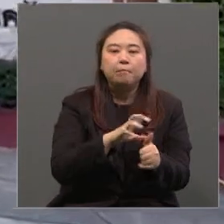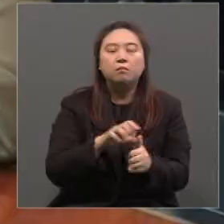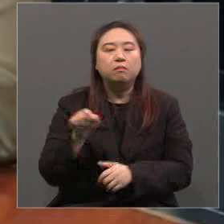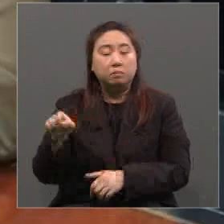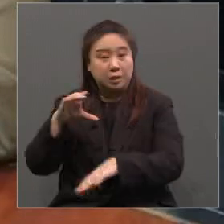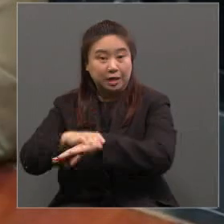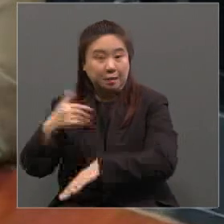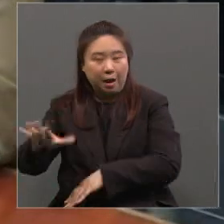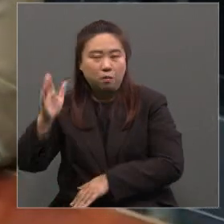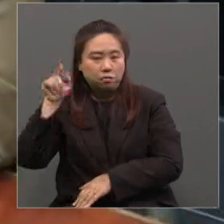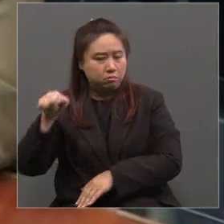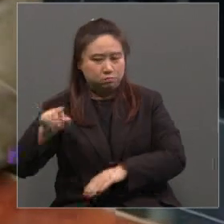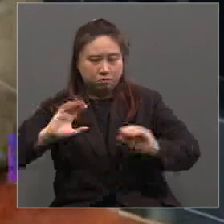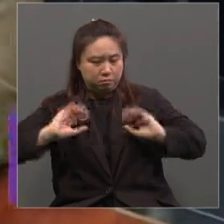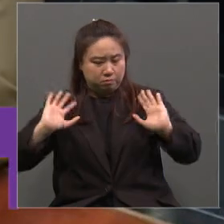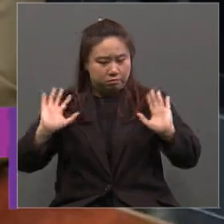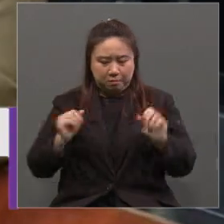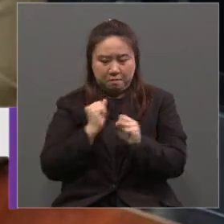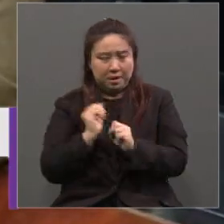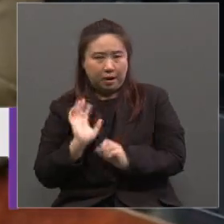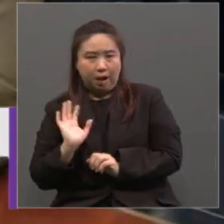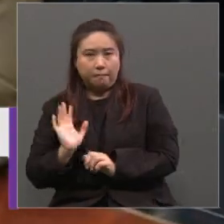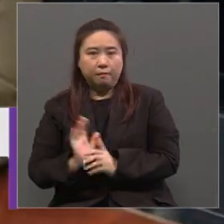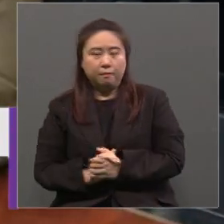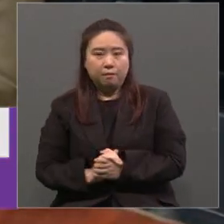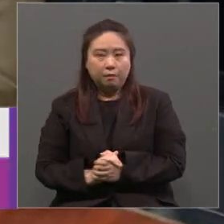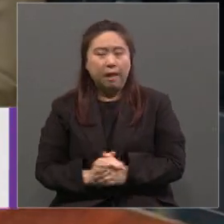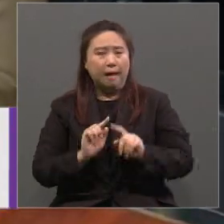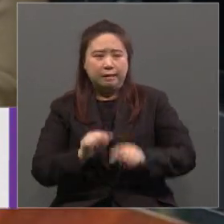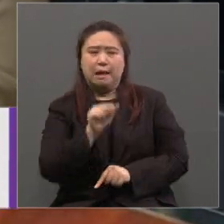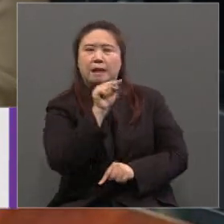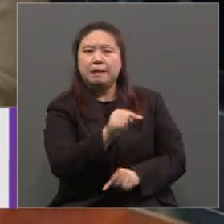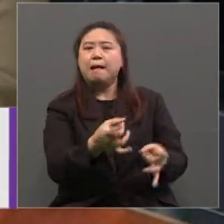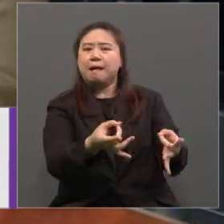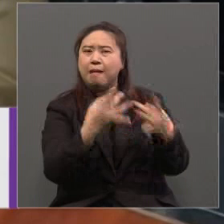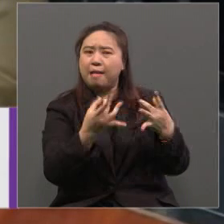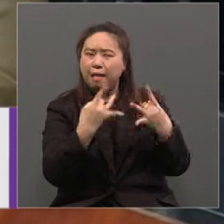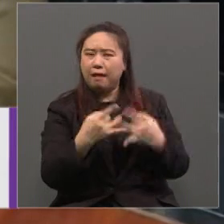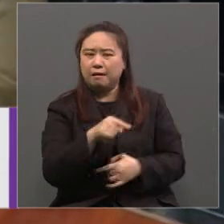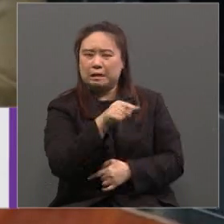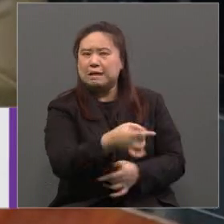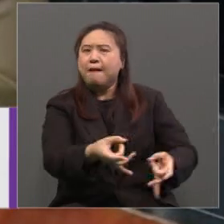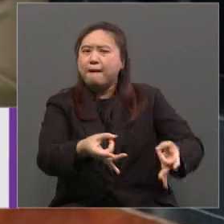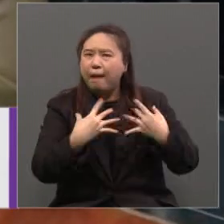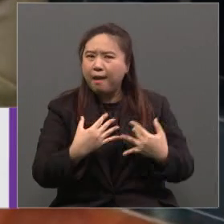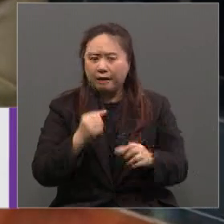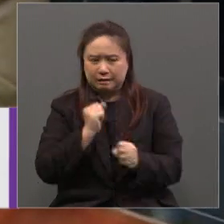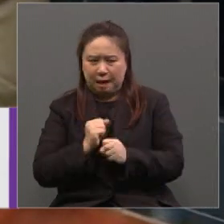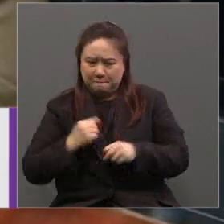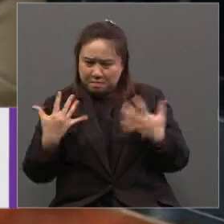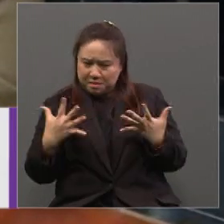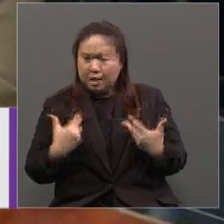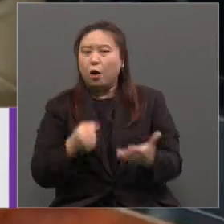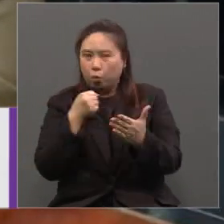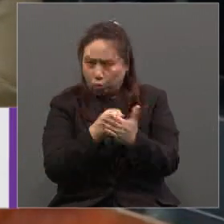ให้การปฏิเสธบอกว่าตนเองไม่ได้กระทำอนาจารแต่ว่าถูกกลั่นแกล้งใส่ร้ายจากผู้เสียหายและจะข